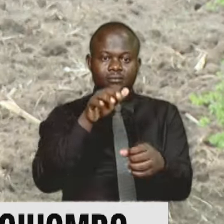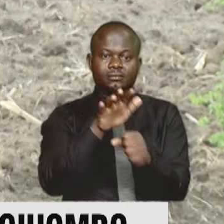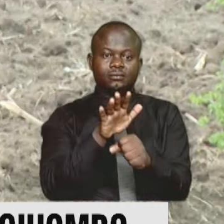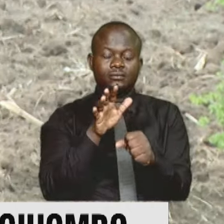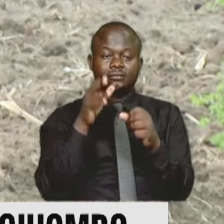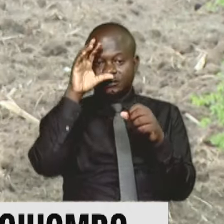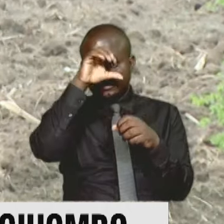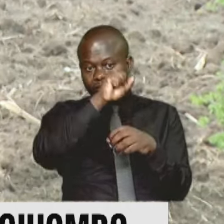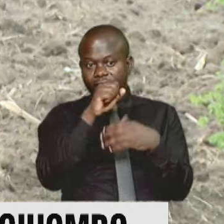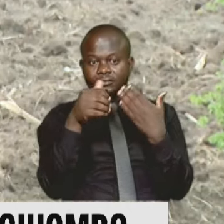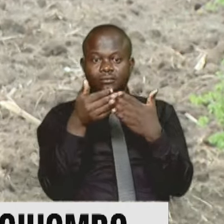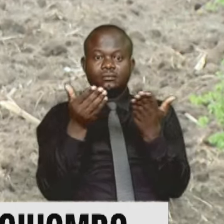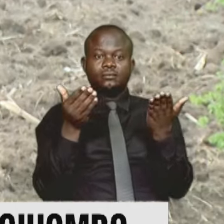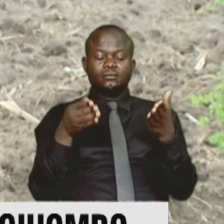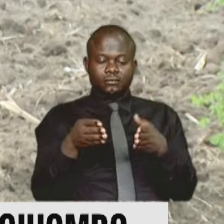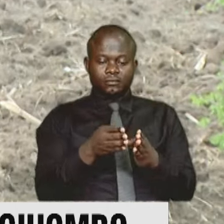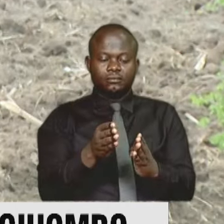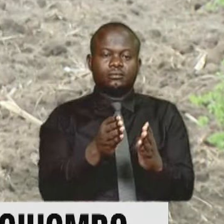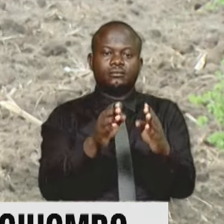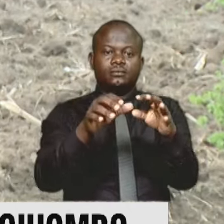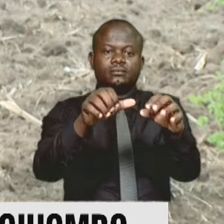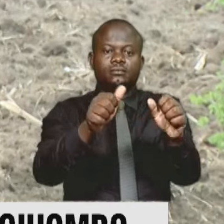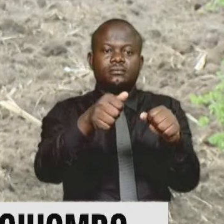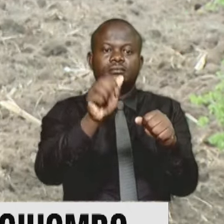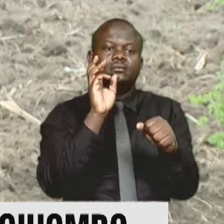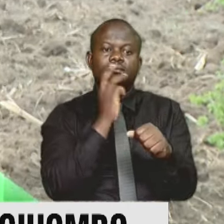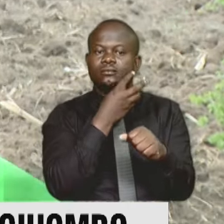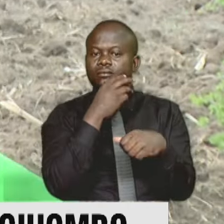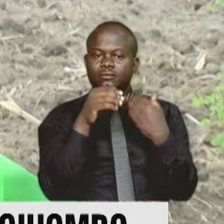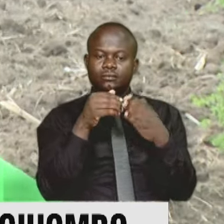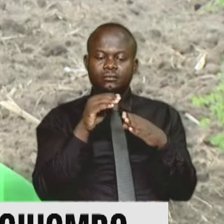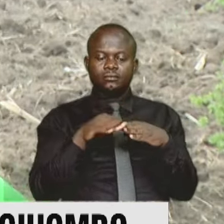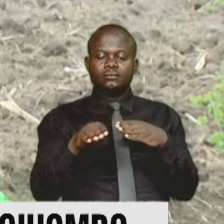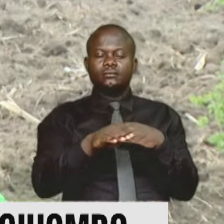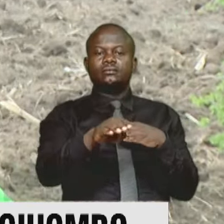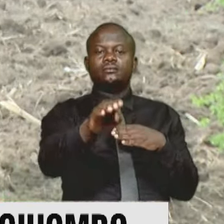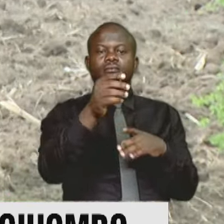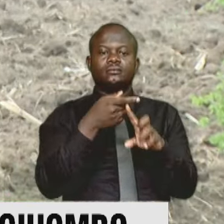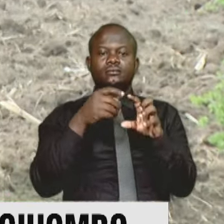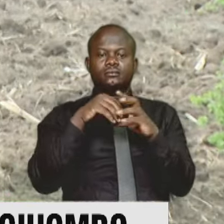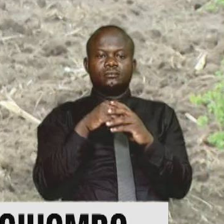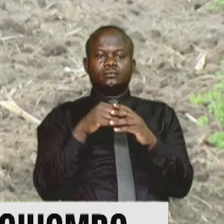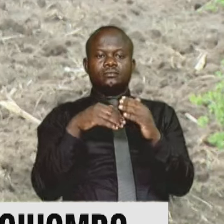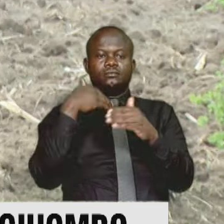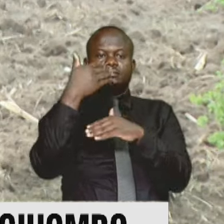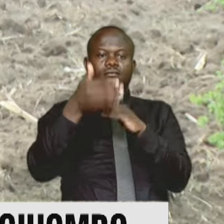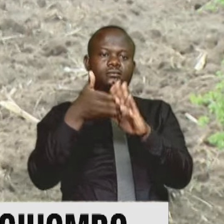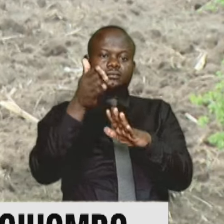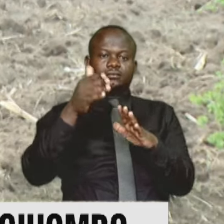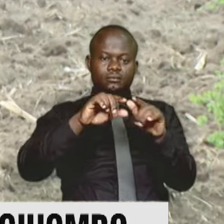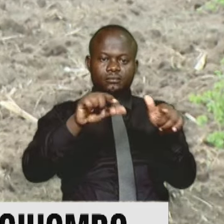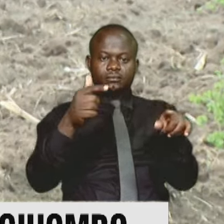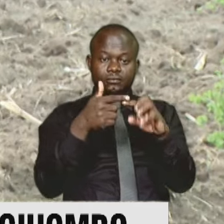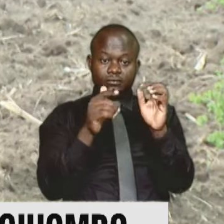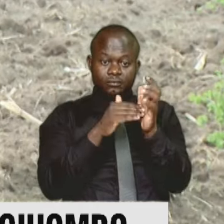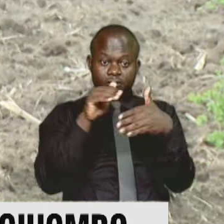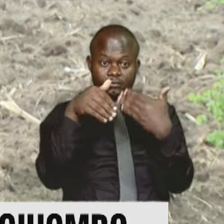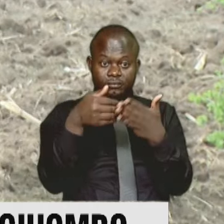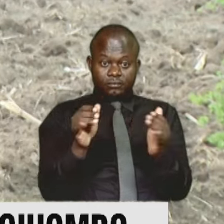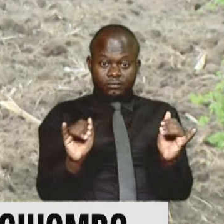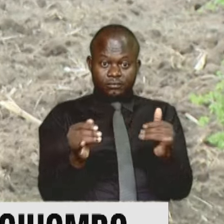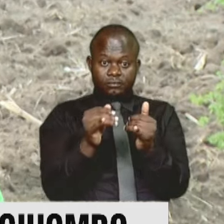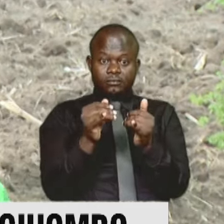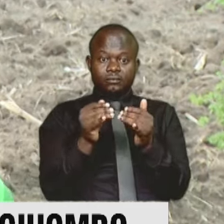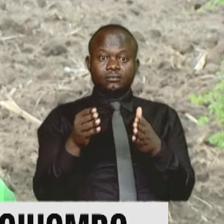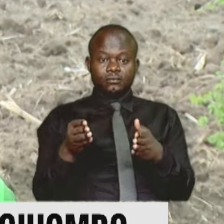kura amakanara afata ya mazi atemba ava mu misozi akahita ajya mu murima, ndetse n'ugerageje gukora